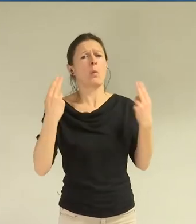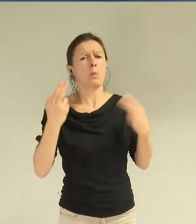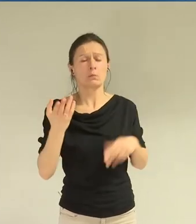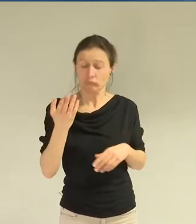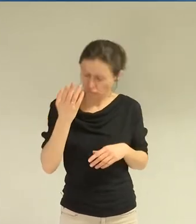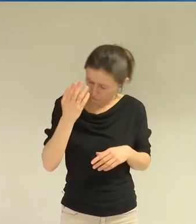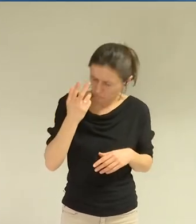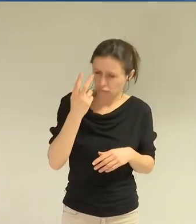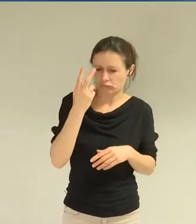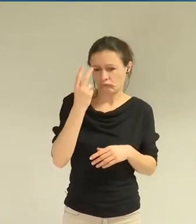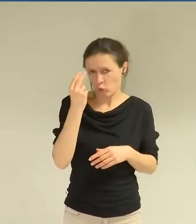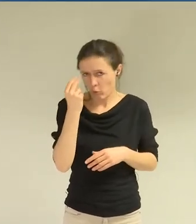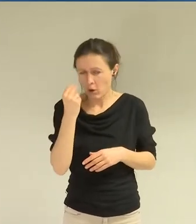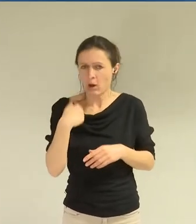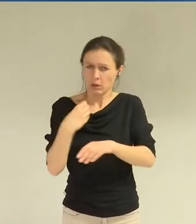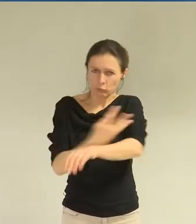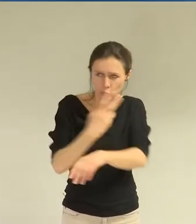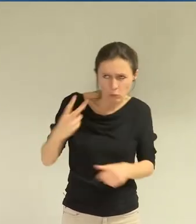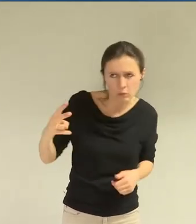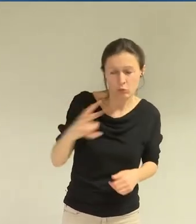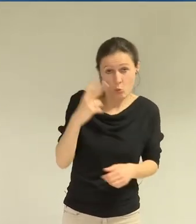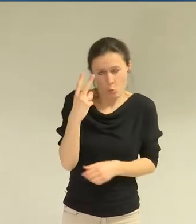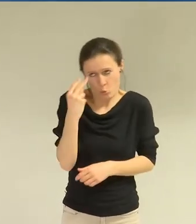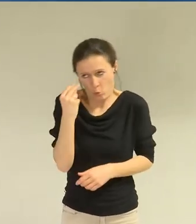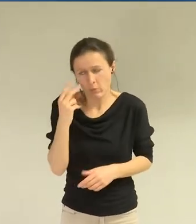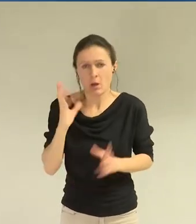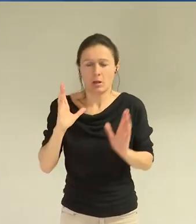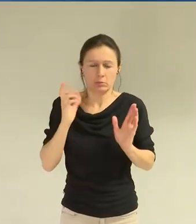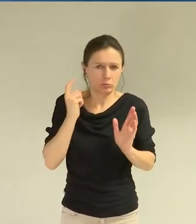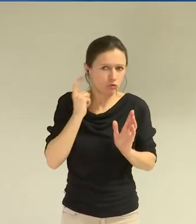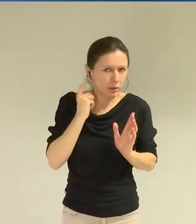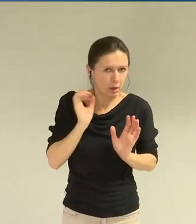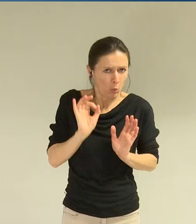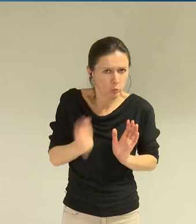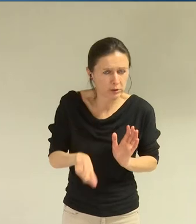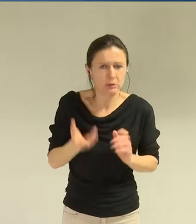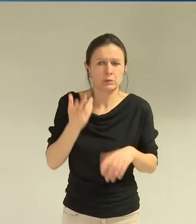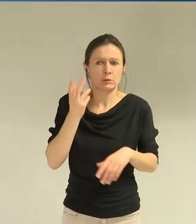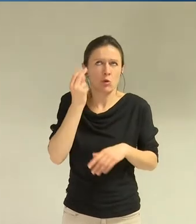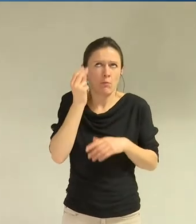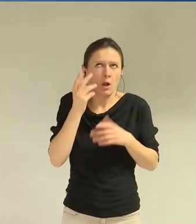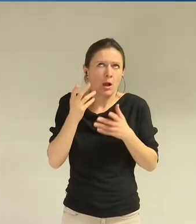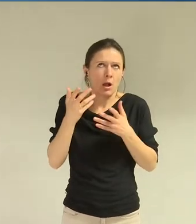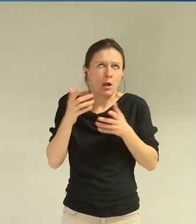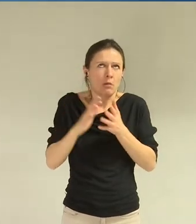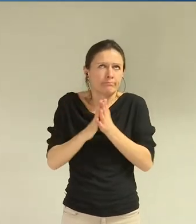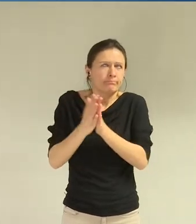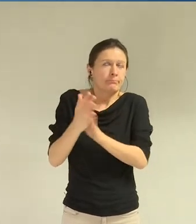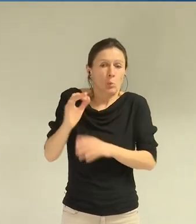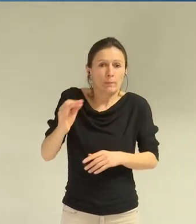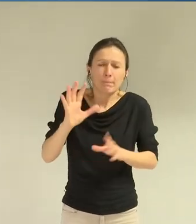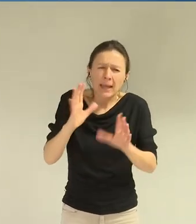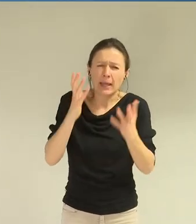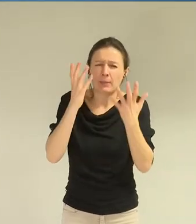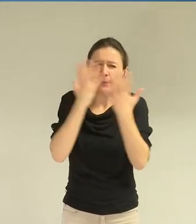émotion je les écoute je comprends la façon dont elles se déploient et face à vos confusion je rappelle